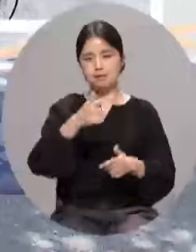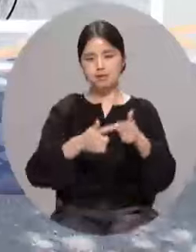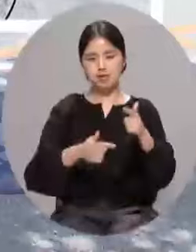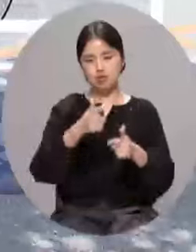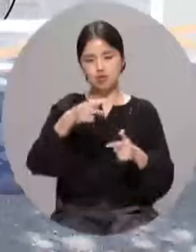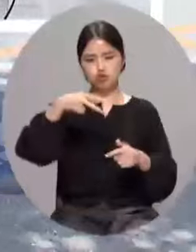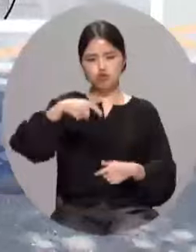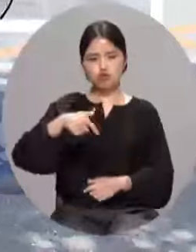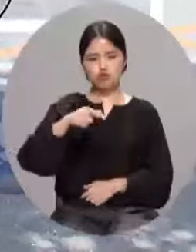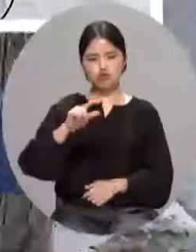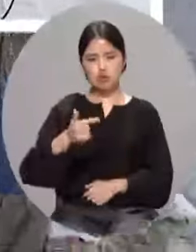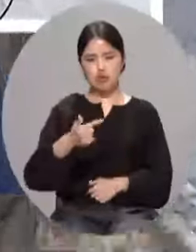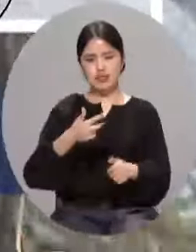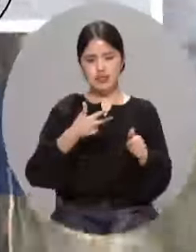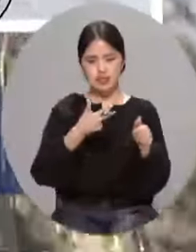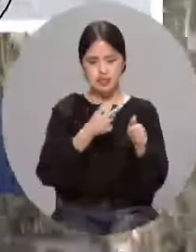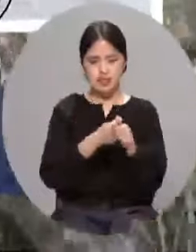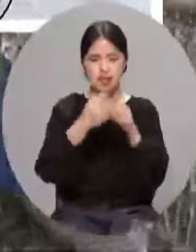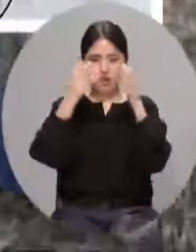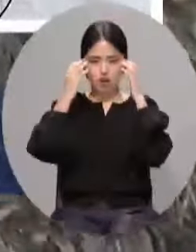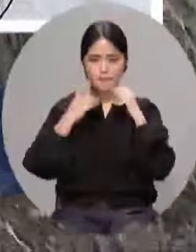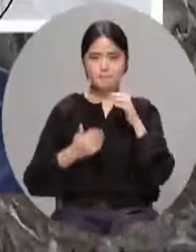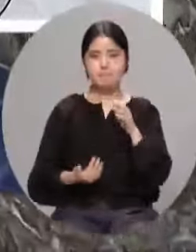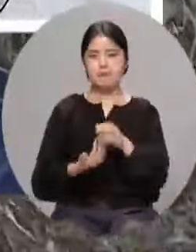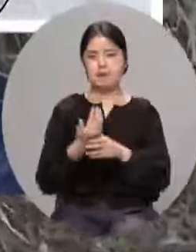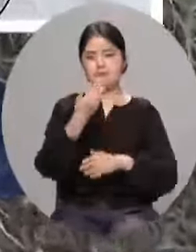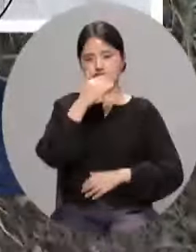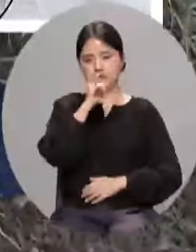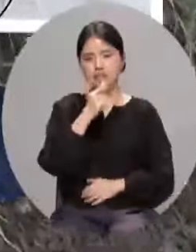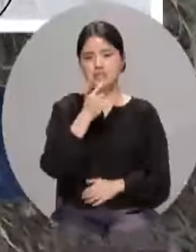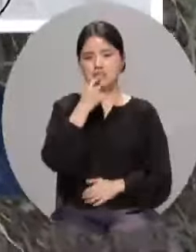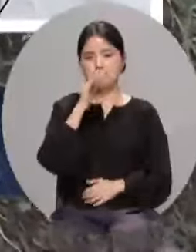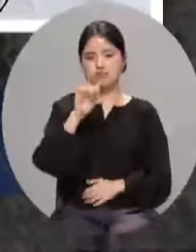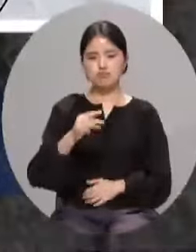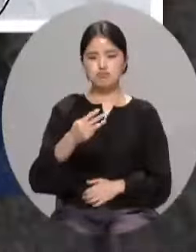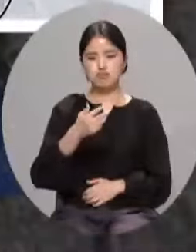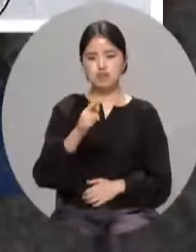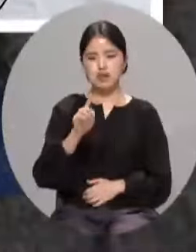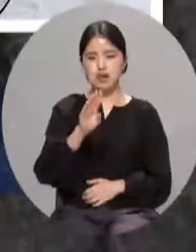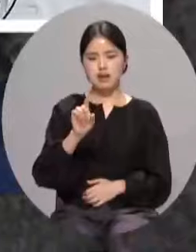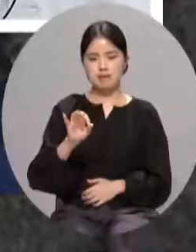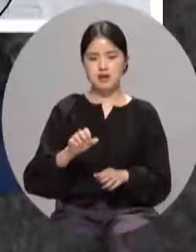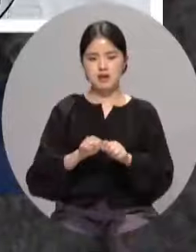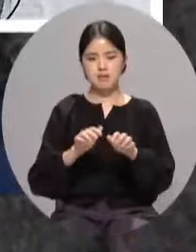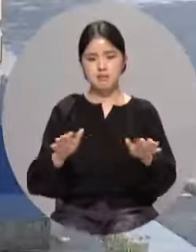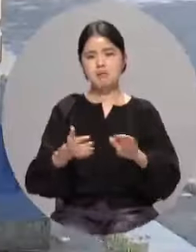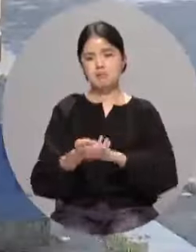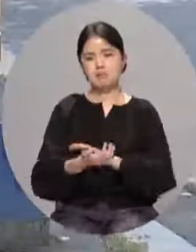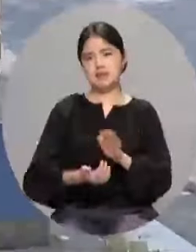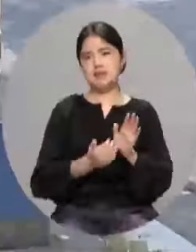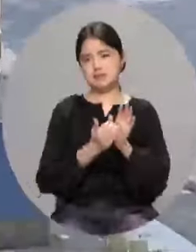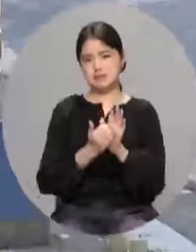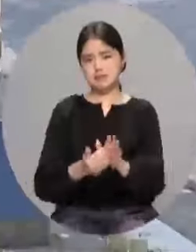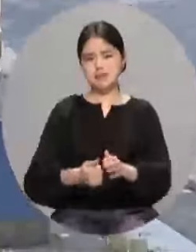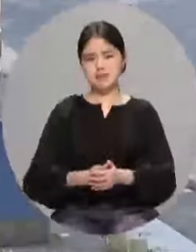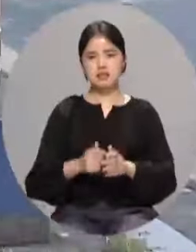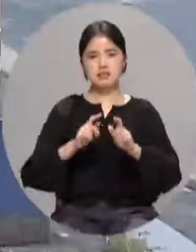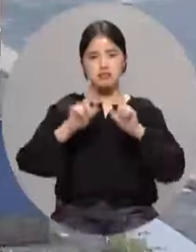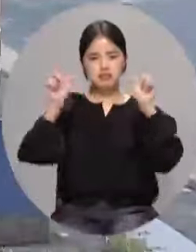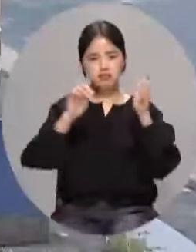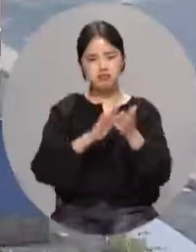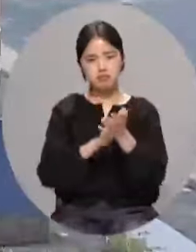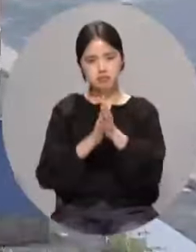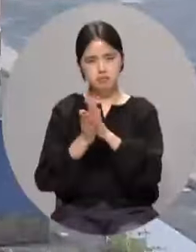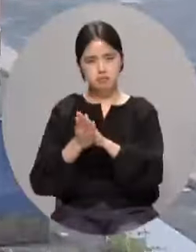주사해서 여름에 발생할 수 있는 흰불나방의 확산을 미리 방제를 하고. 기후변화로